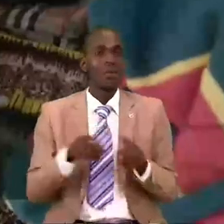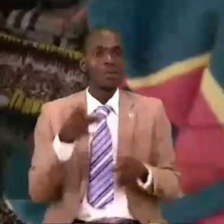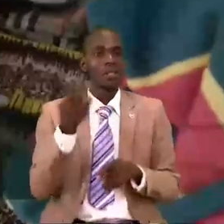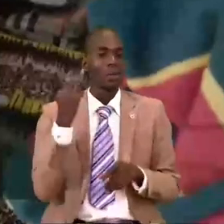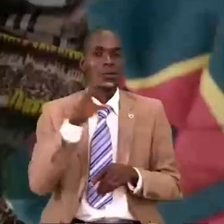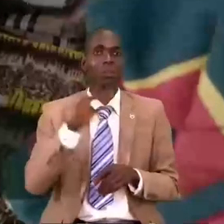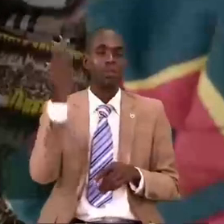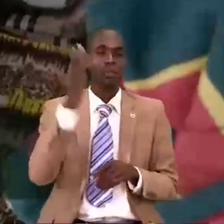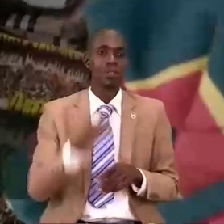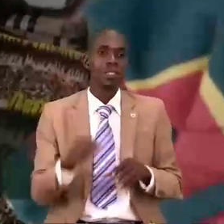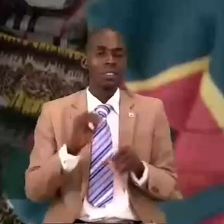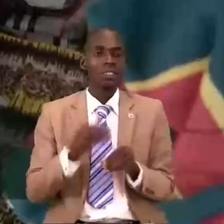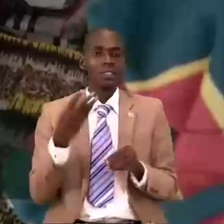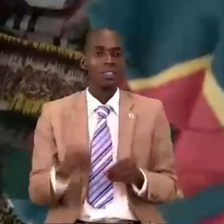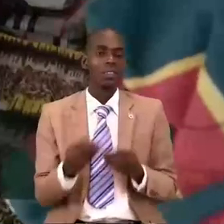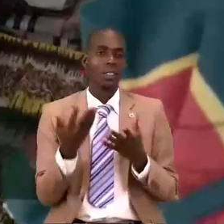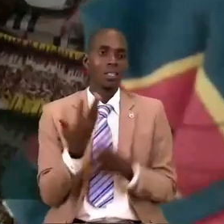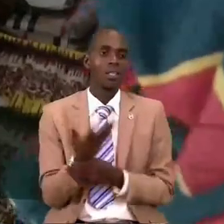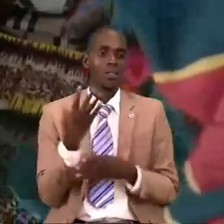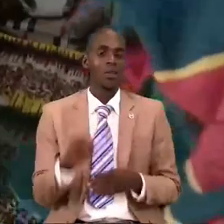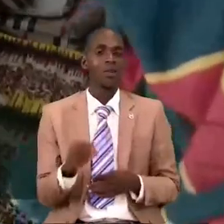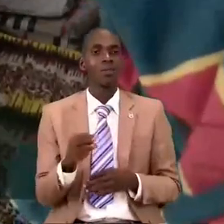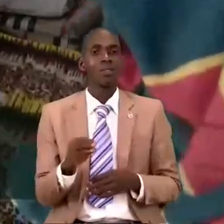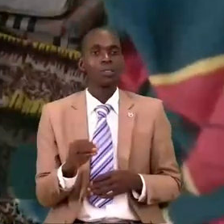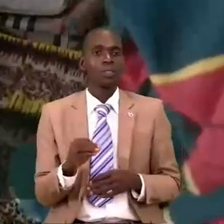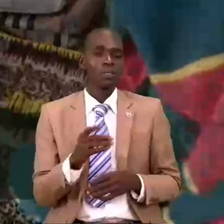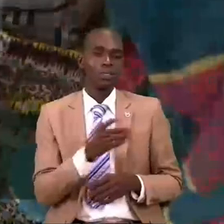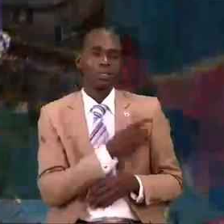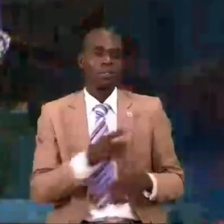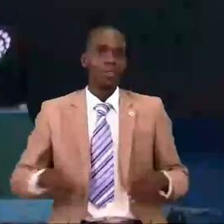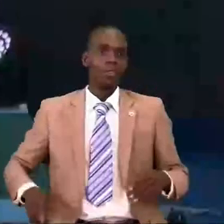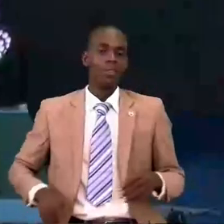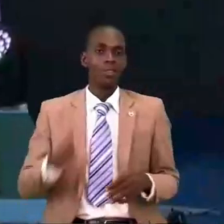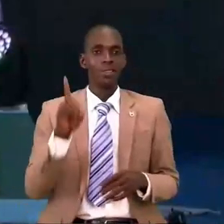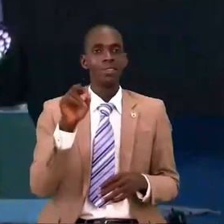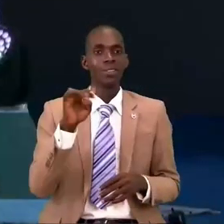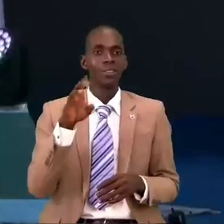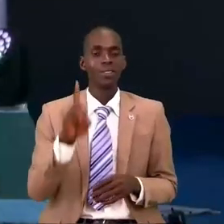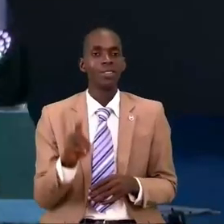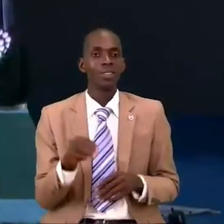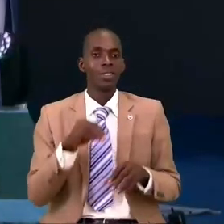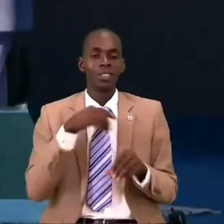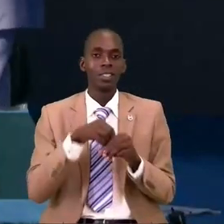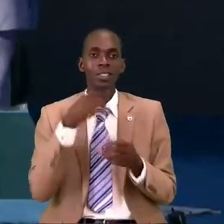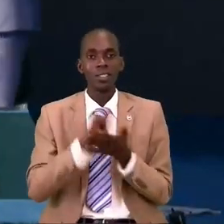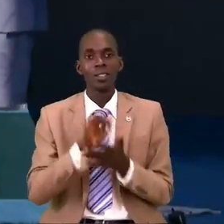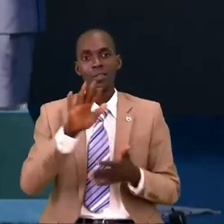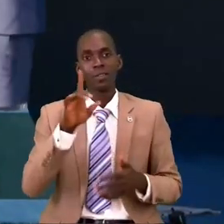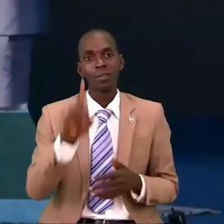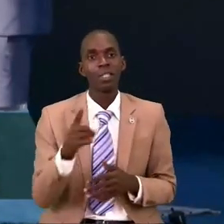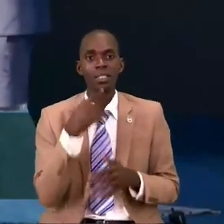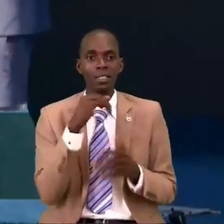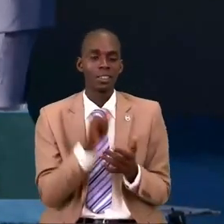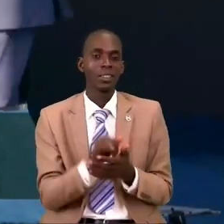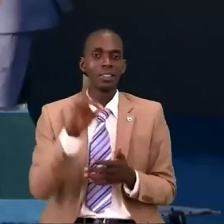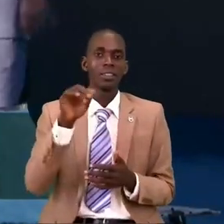51. Il courut, s'arrêta près du Philistin, se